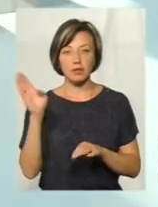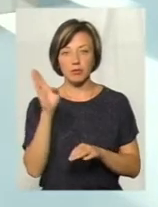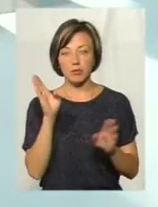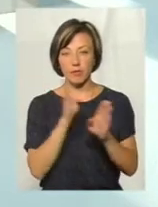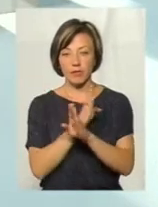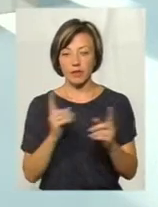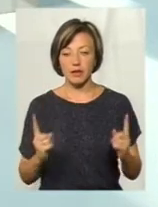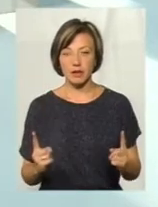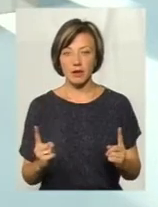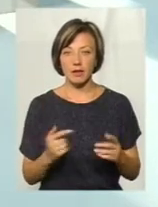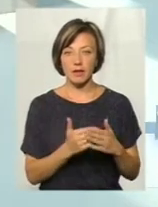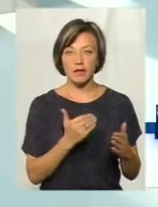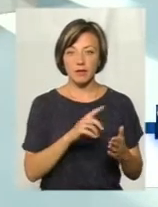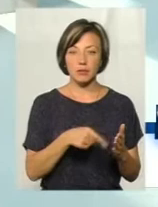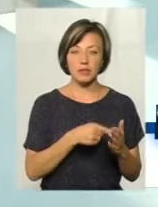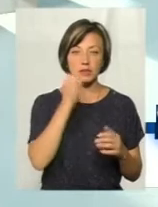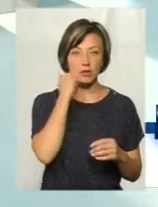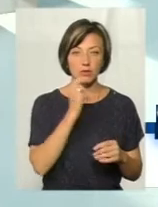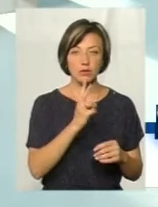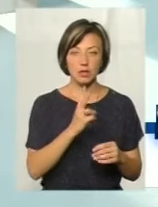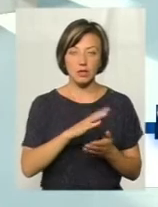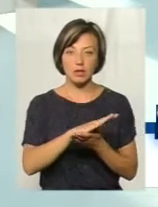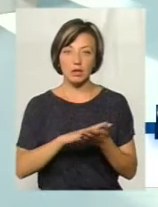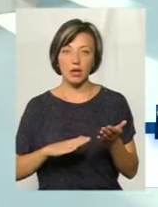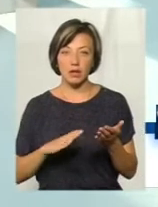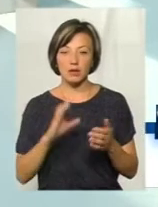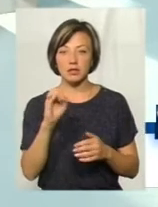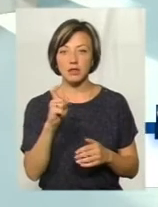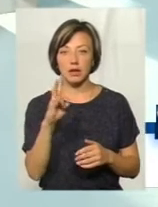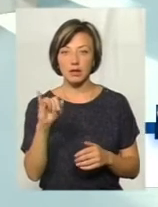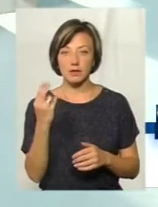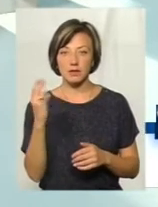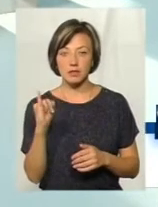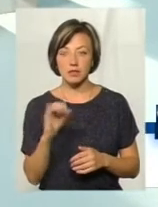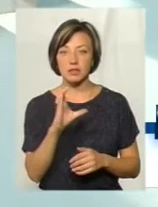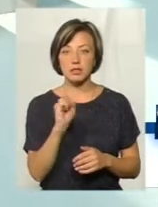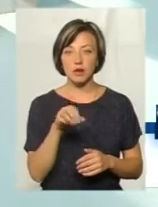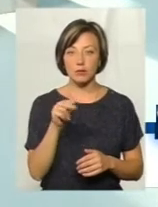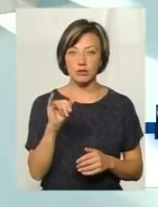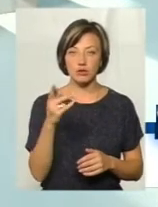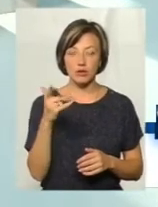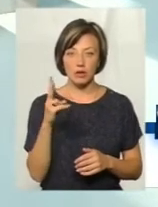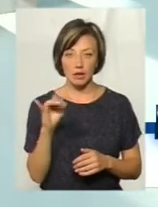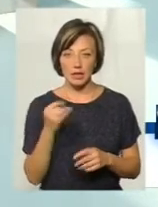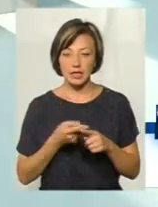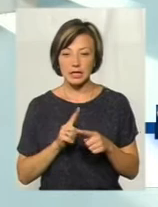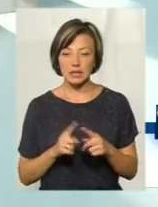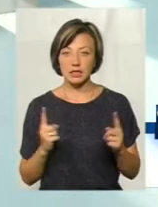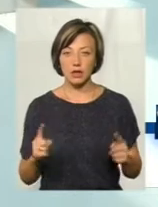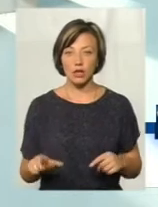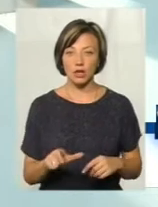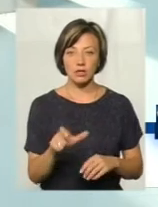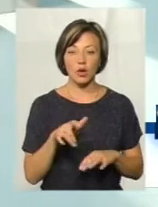ділянці протікання від міста Старокостянтиново, далі Сахнівці, Самчики і Губин, і на цих же ділянках річки ми